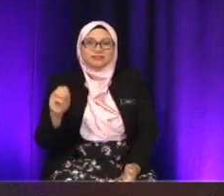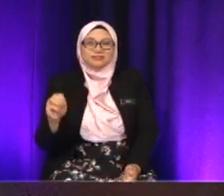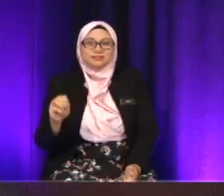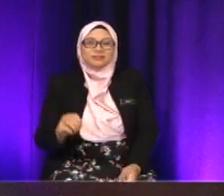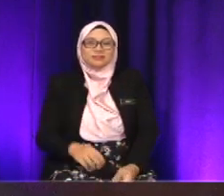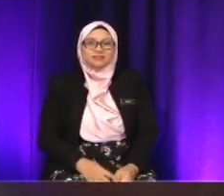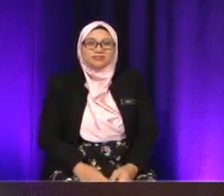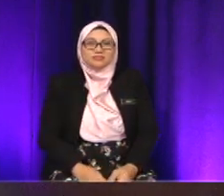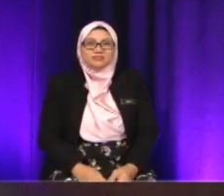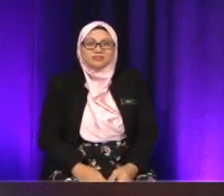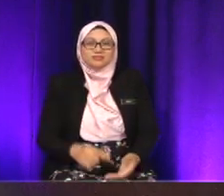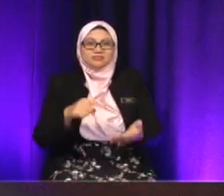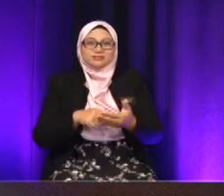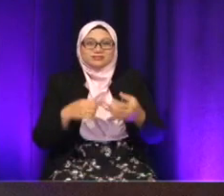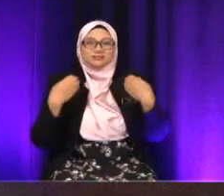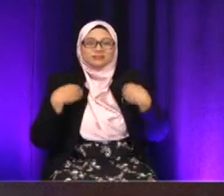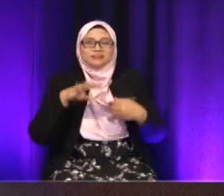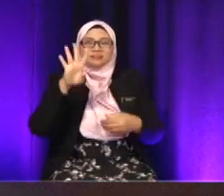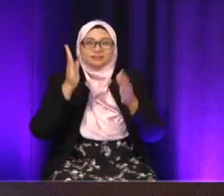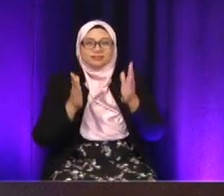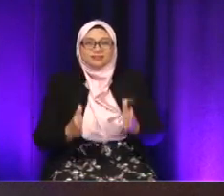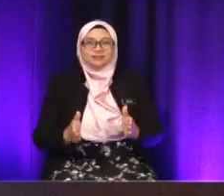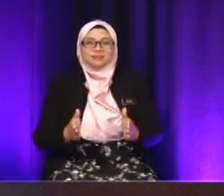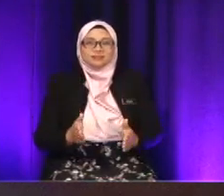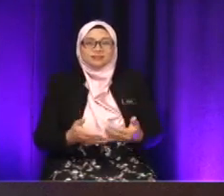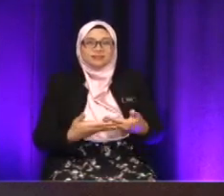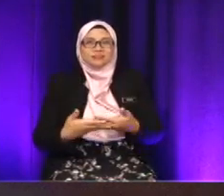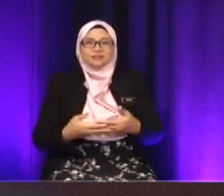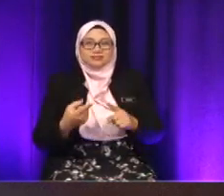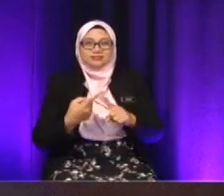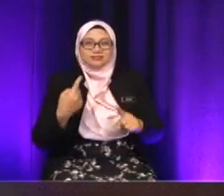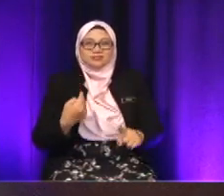di sini ada empat orang bule anak-anak dari sehat